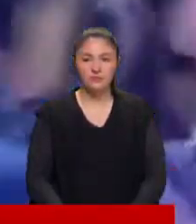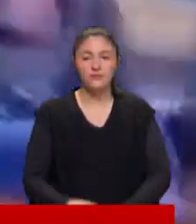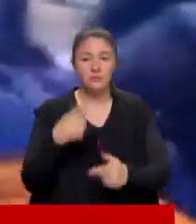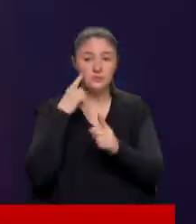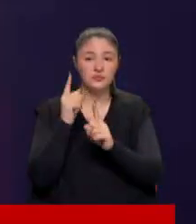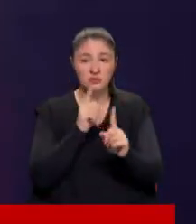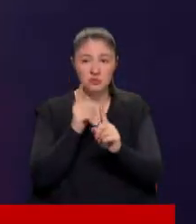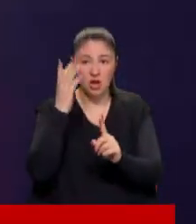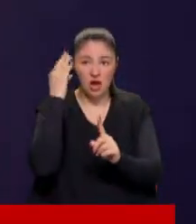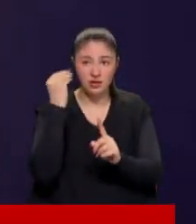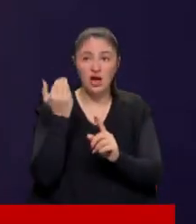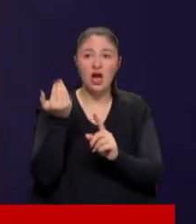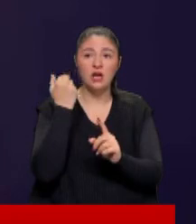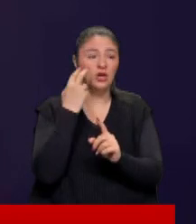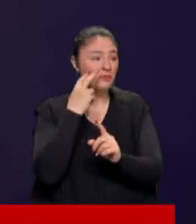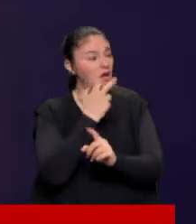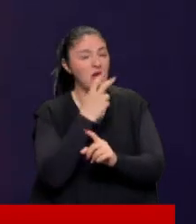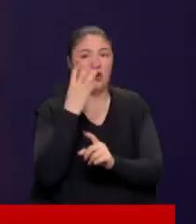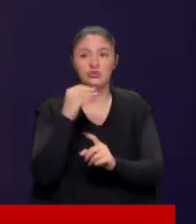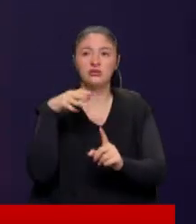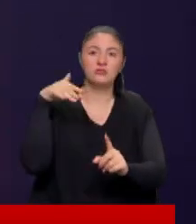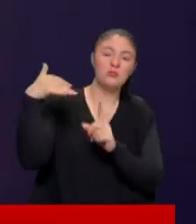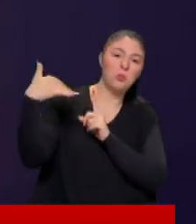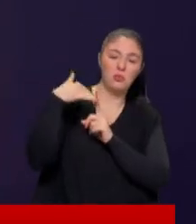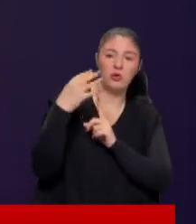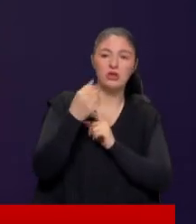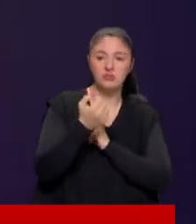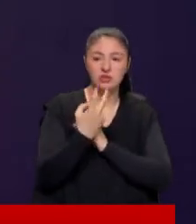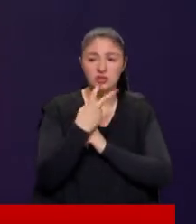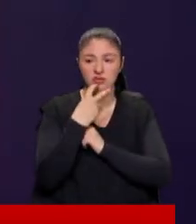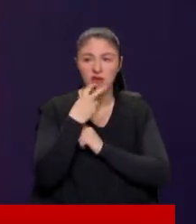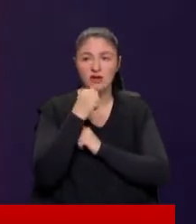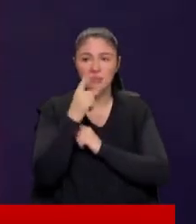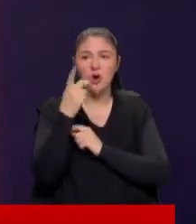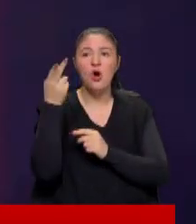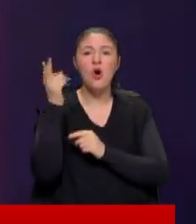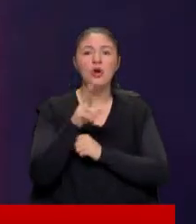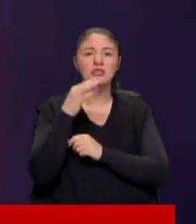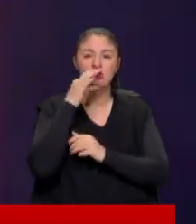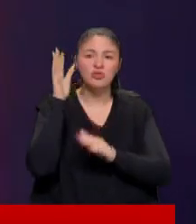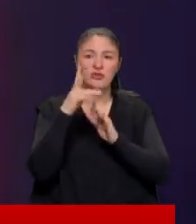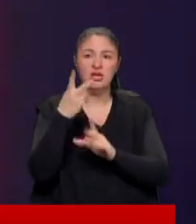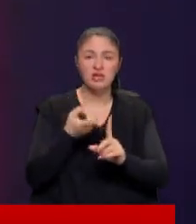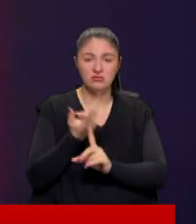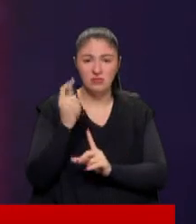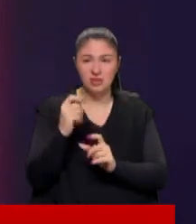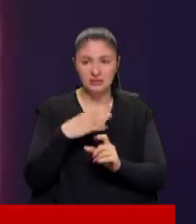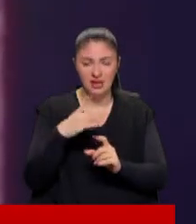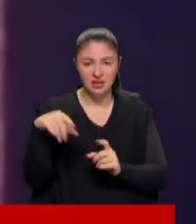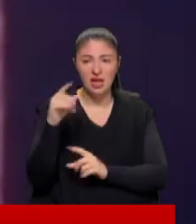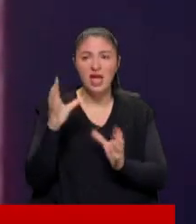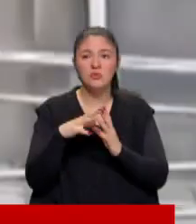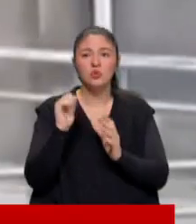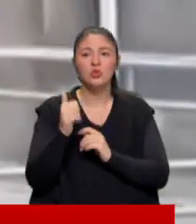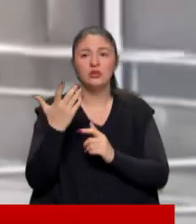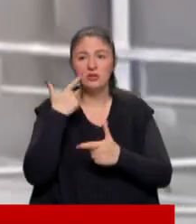Takip edildiğini anladı, arkasına döndüğü anda saldırıya uğradı. 62 yaşındaki adamı öldüreseye döven iki gaspçı, ekiplerin